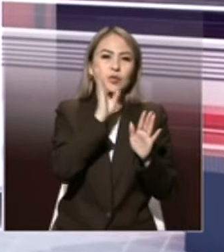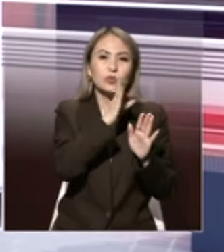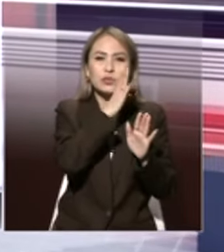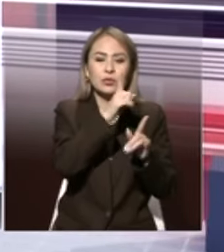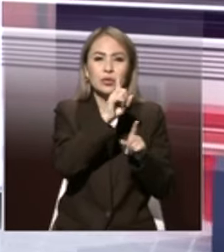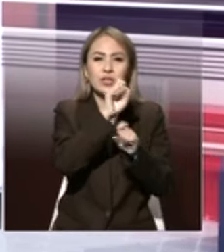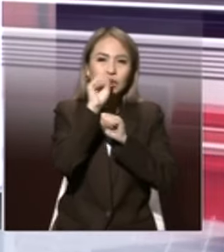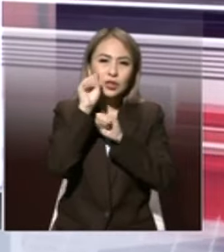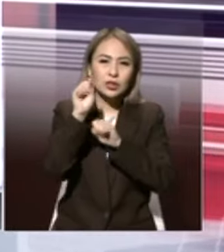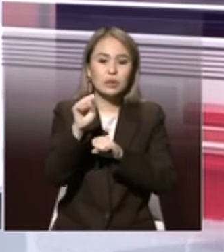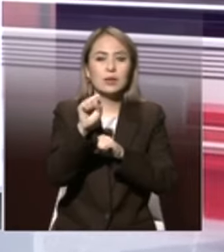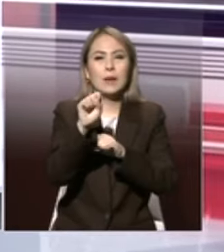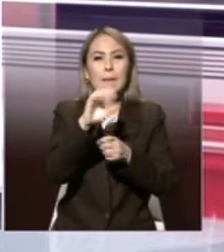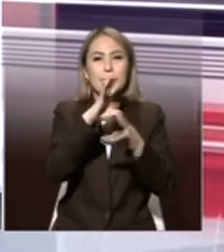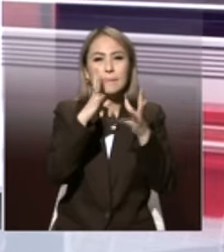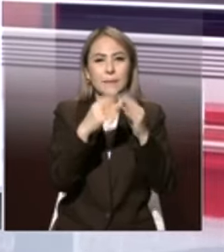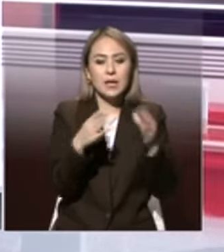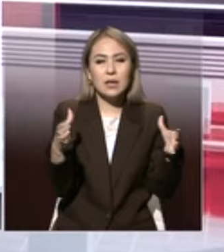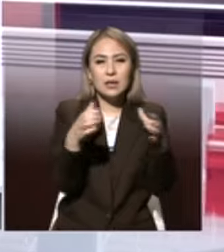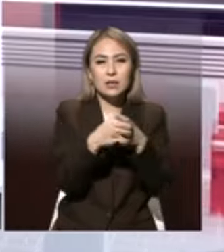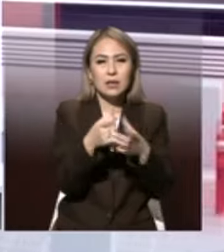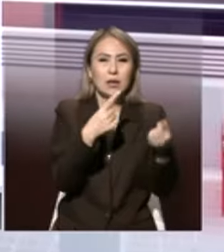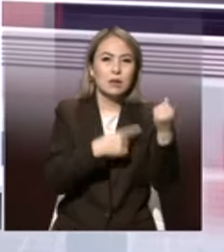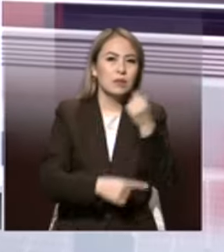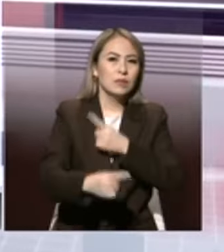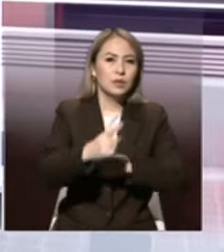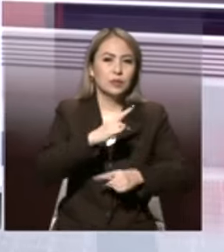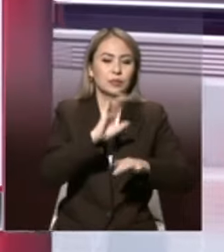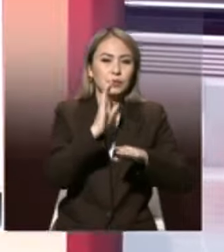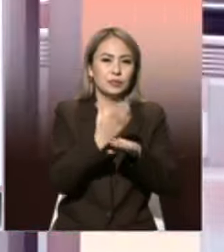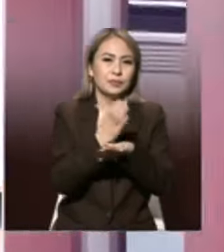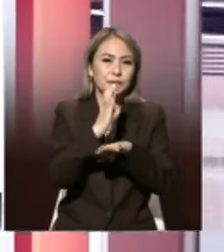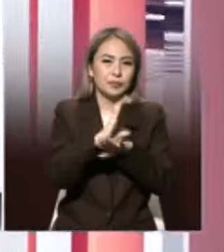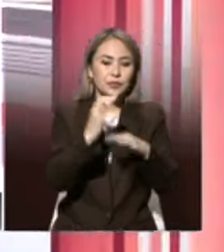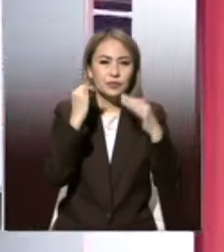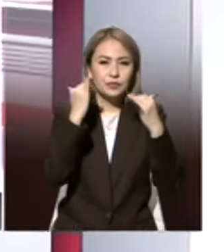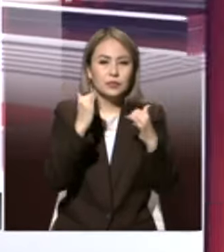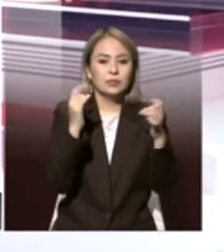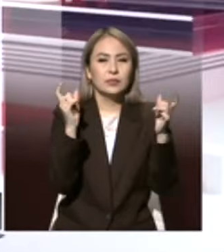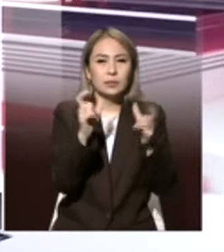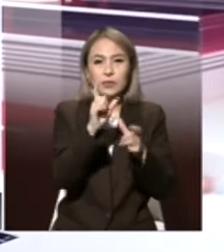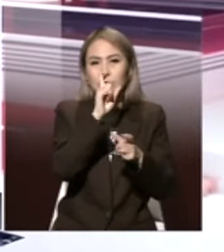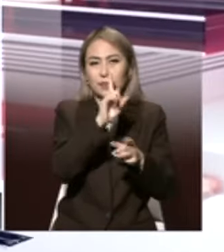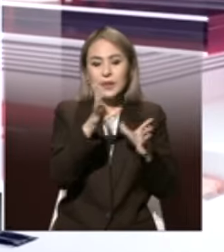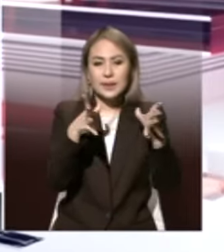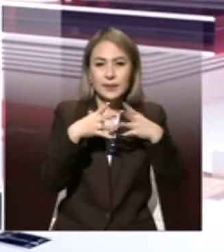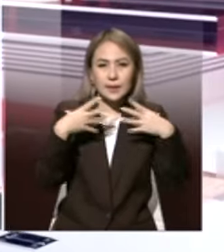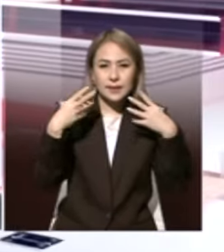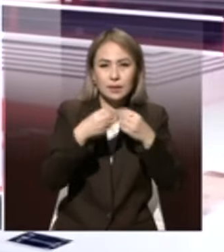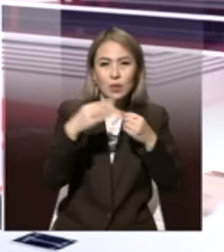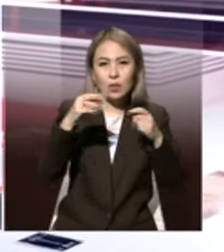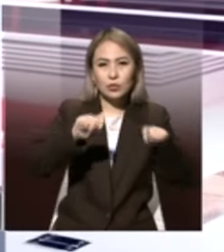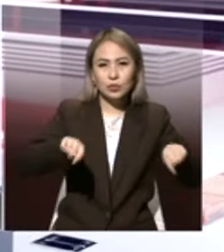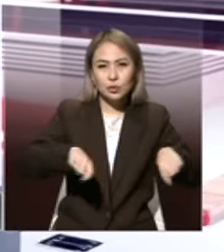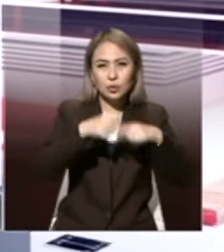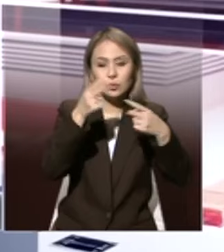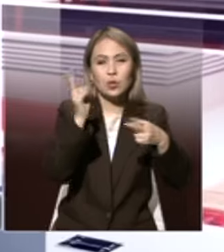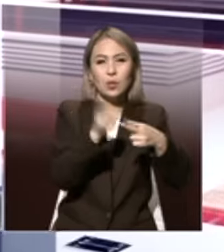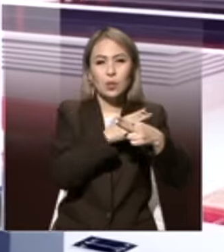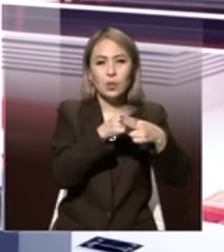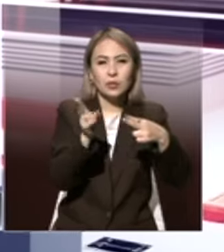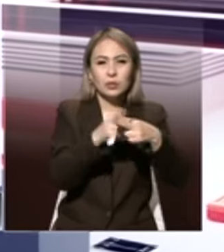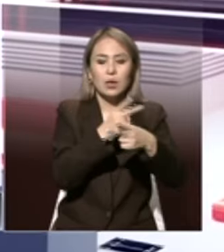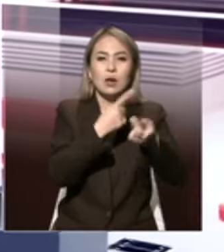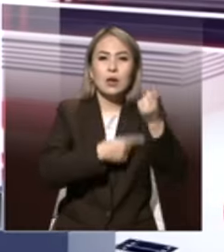зорлық-зомбылықтан қорғаумен шұғылданатын мамандар штаты қалпына келтіріліп, олардың құзыреті күшейтілді. Біз мұнымен шектелген жоқпыз. Былтыр отбасындағы тұрмыстық құқық бұзушылықпен күрес тәсілдерін